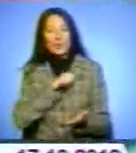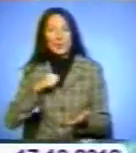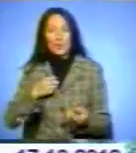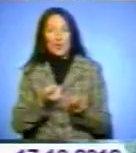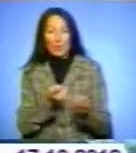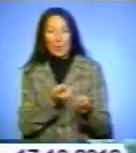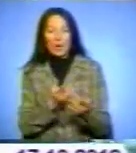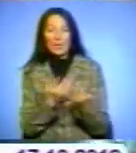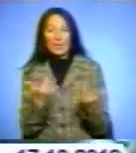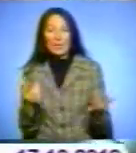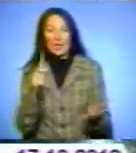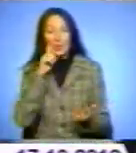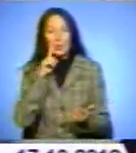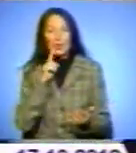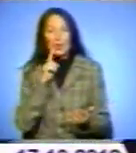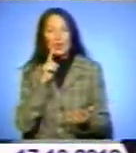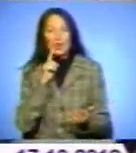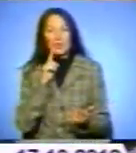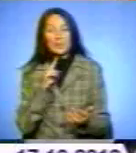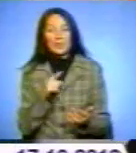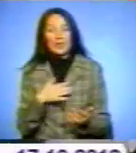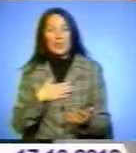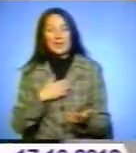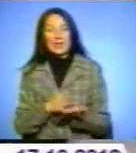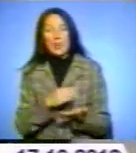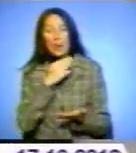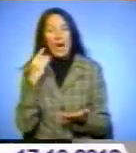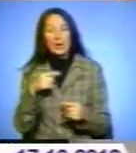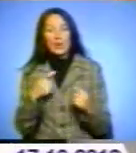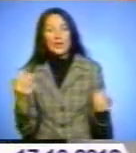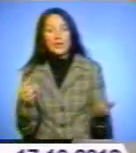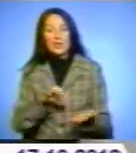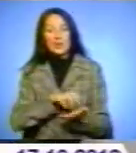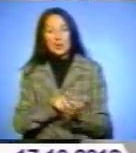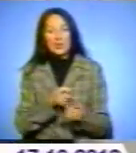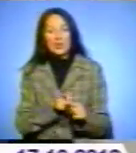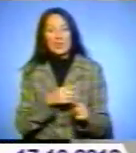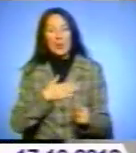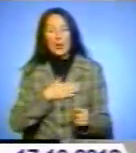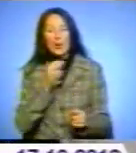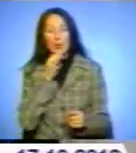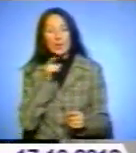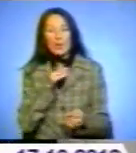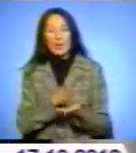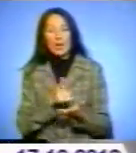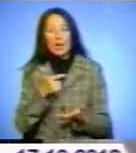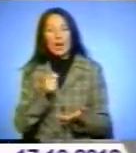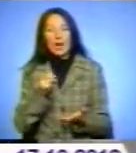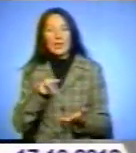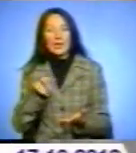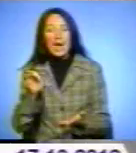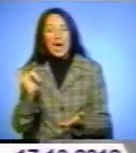випікали розмаїті солодощі. У нас є багато різних тортів. Оце бите скло, мій улюблений. Там є галеретково,